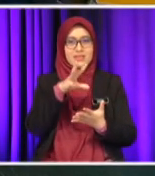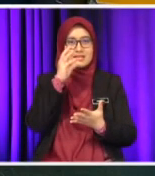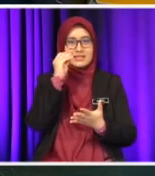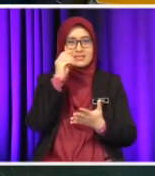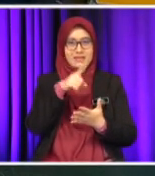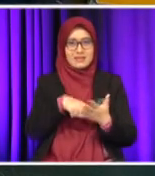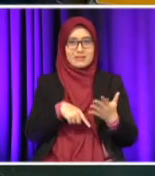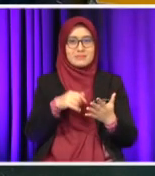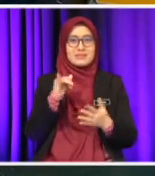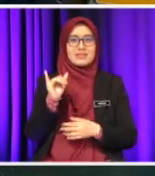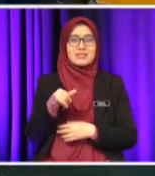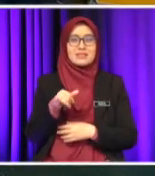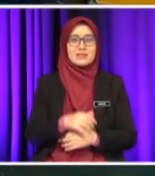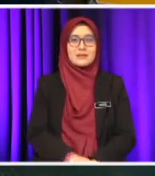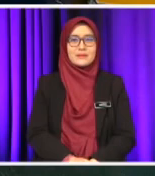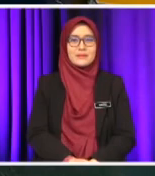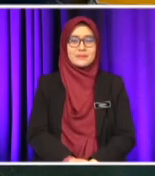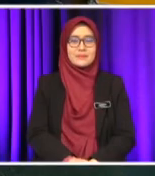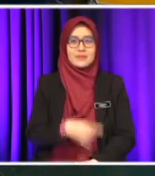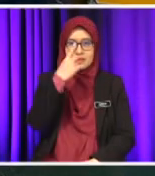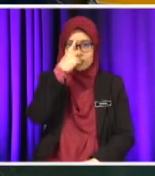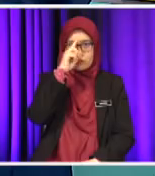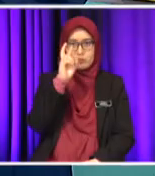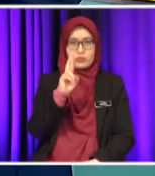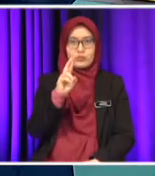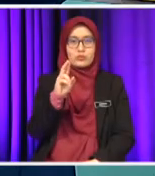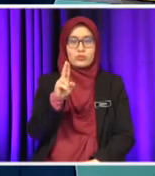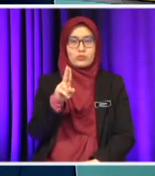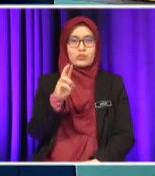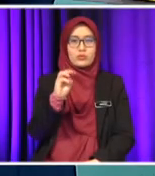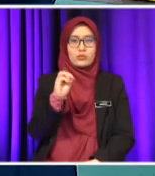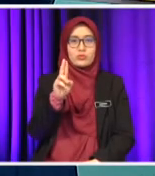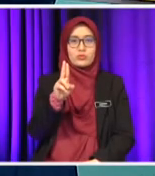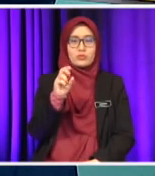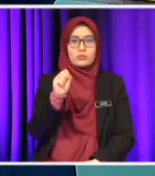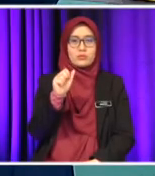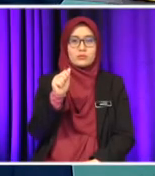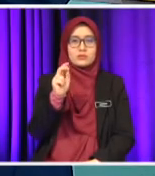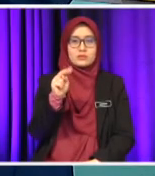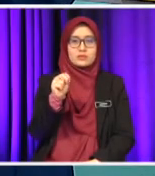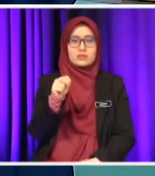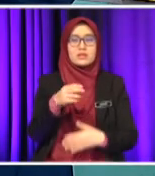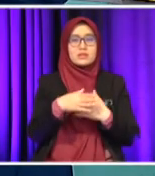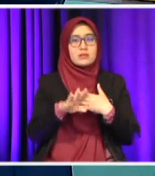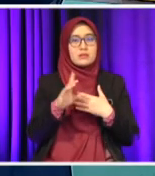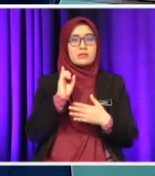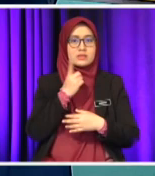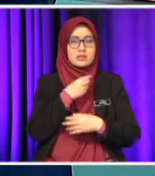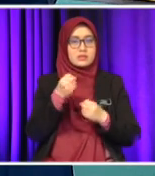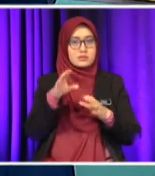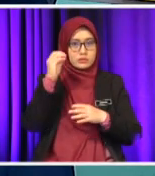sebagai rumusan dalam selepas Kita paham tentang daripada